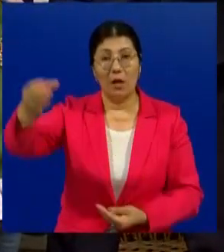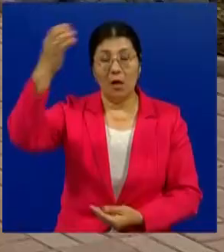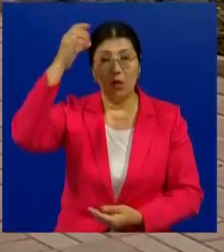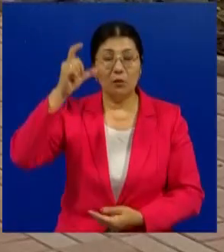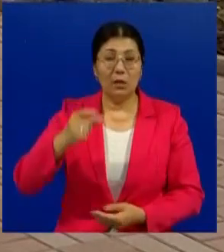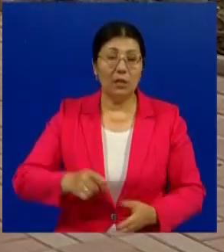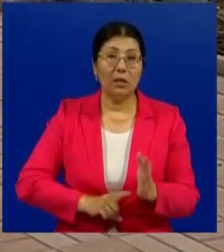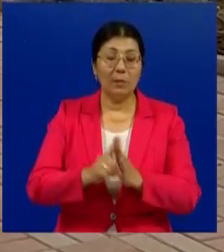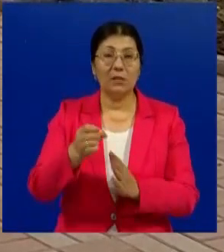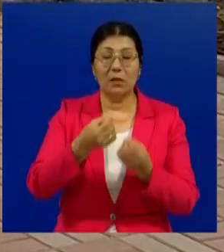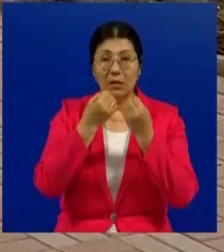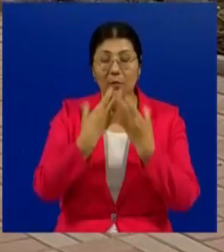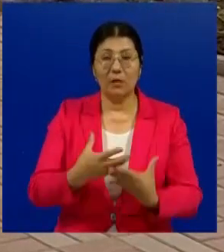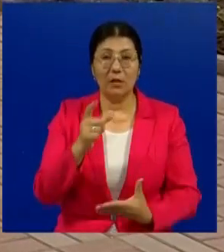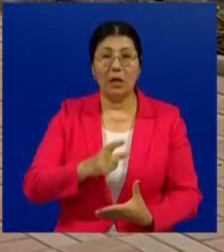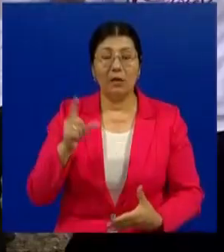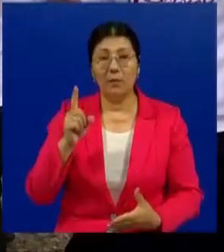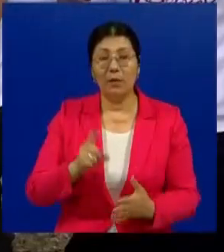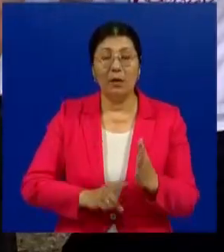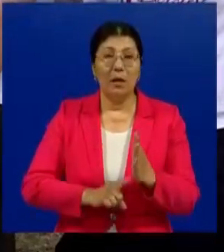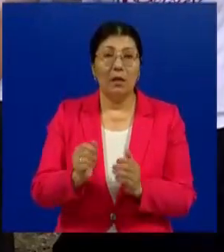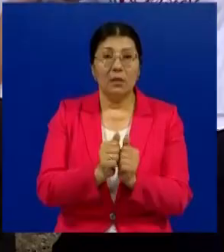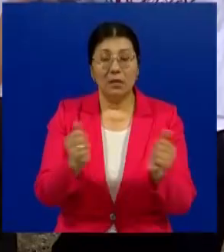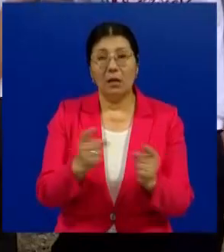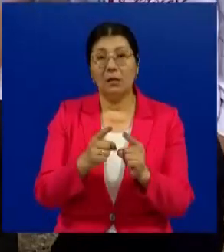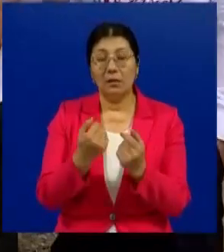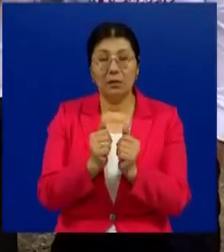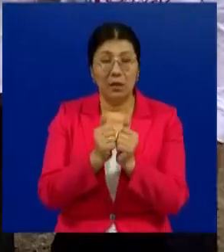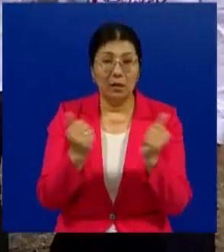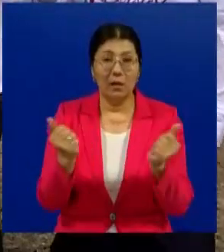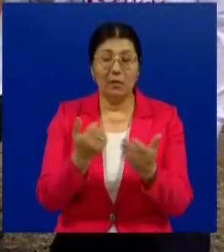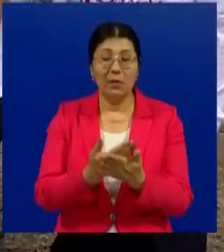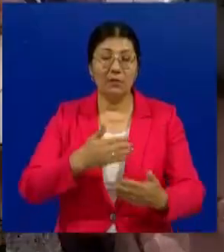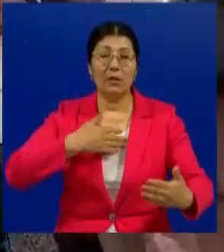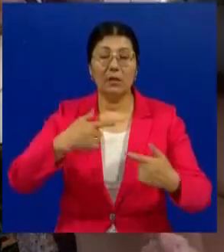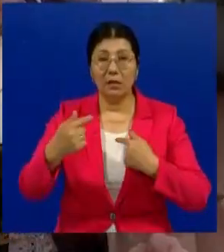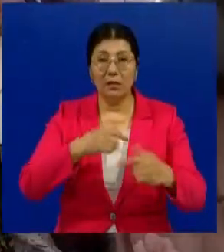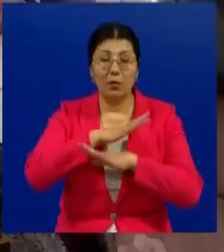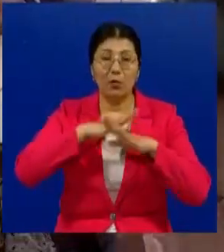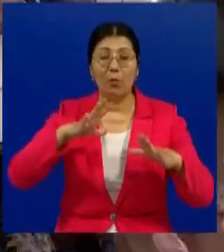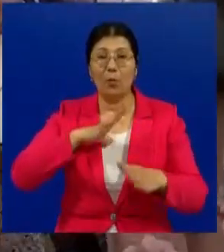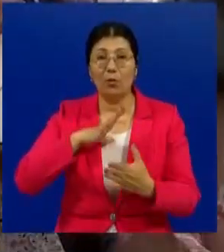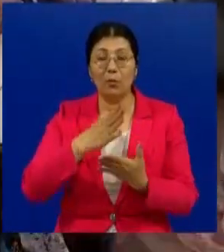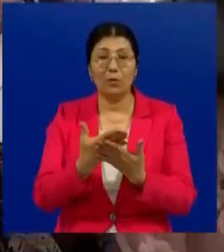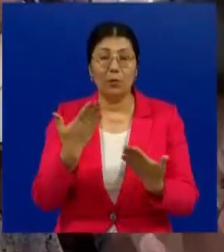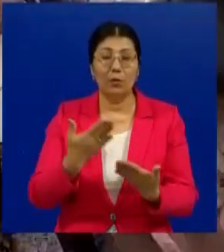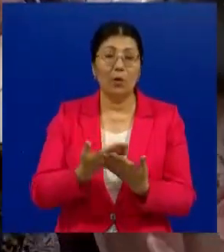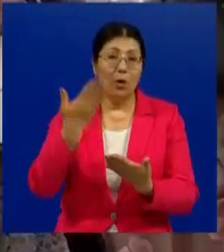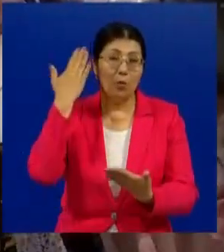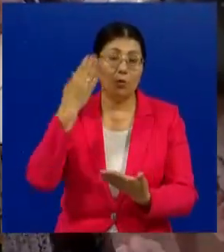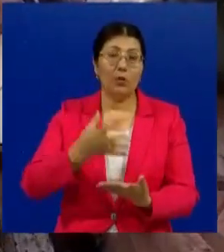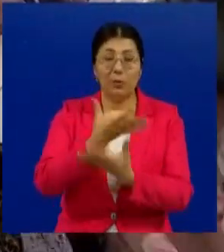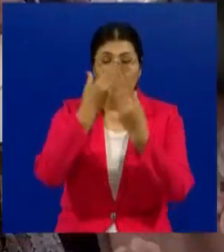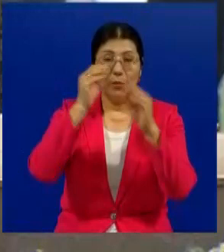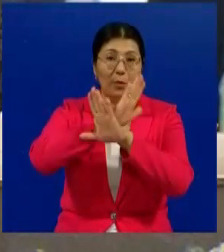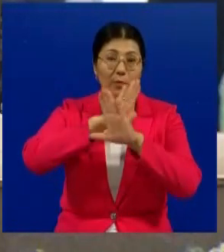бастап қарапайым халықты жазықсыз жақынынан айырды. Ашаршылықтан келген қасірет те аз болмады. Сондықтан бүгін өткенімізді ұмытпауымыз керек деді